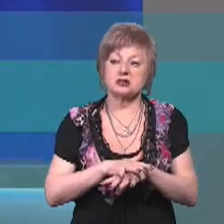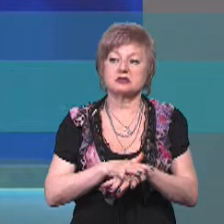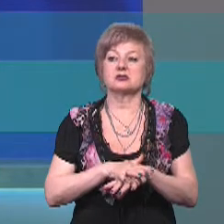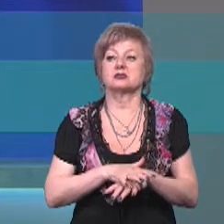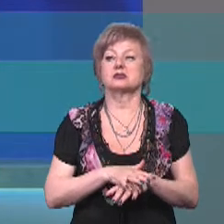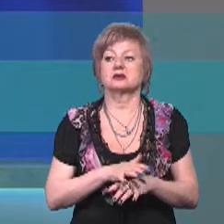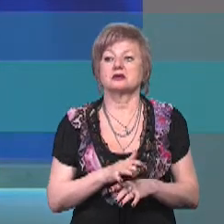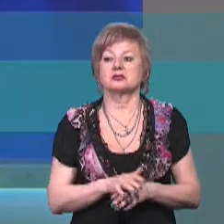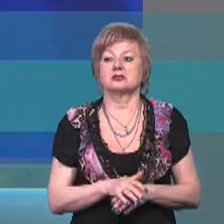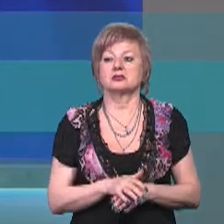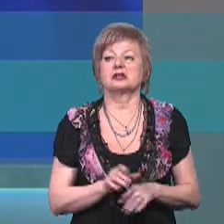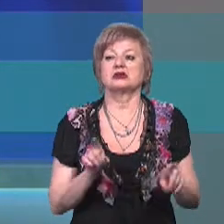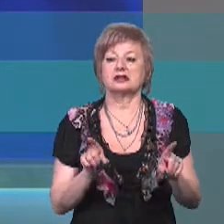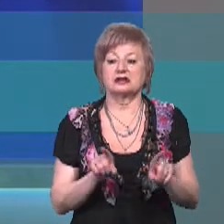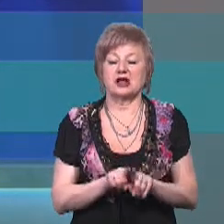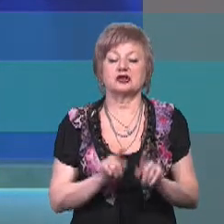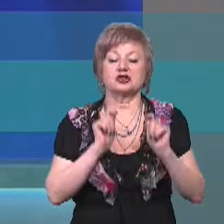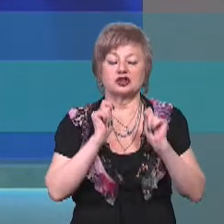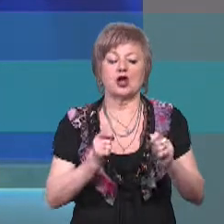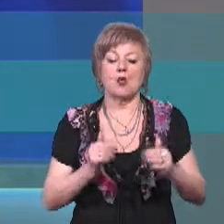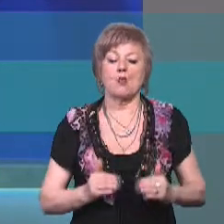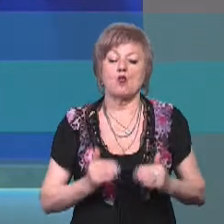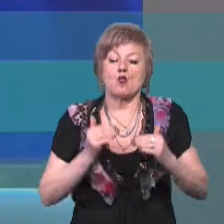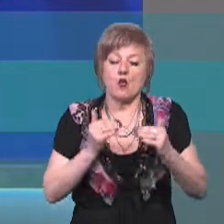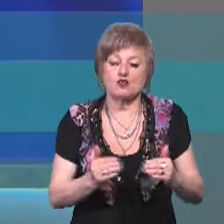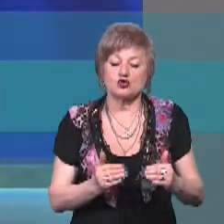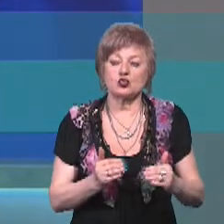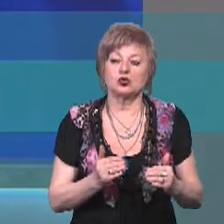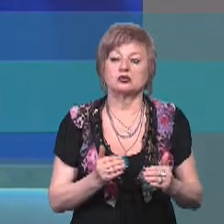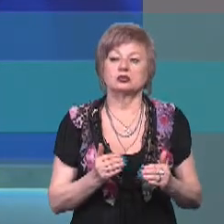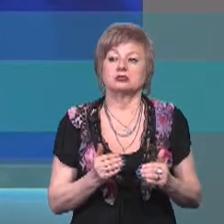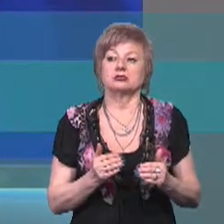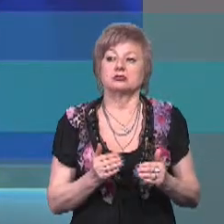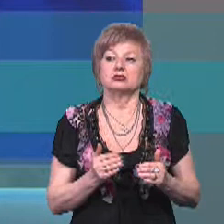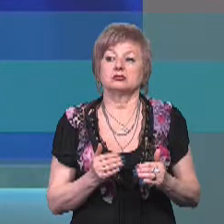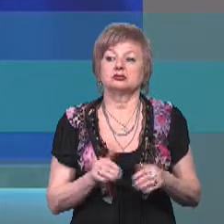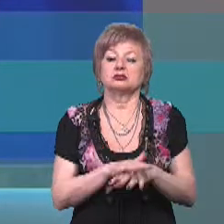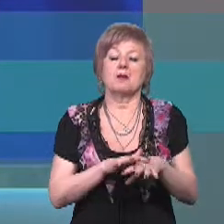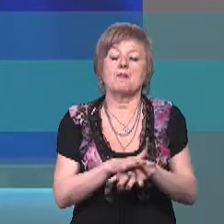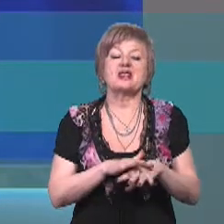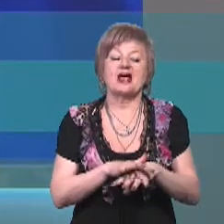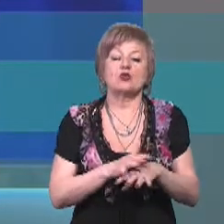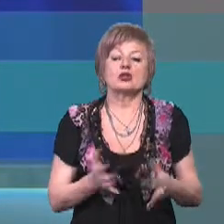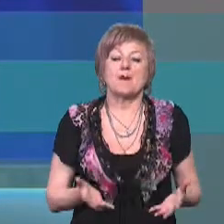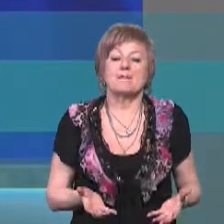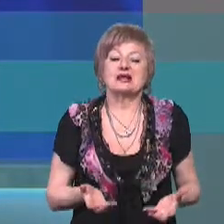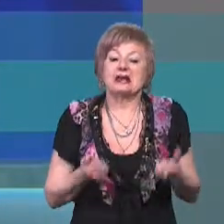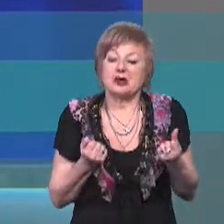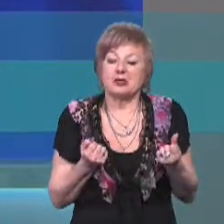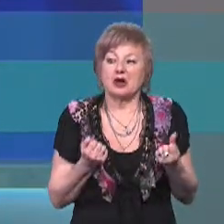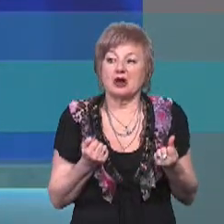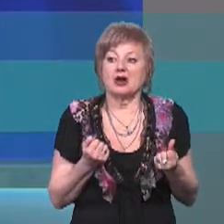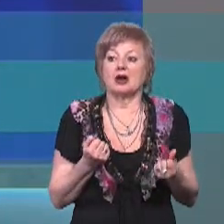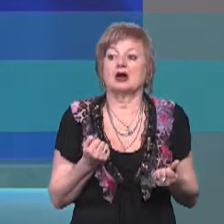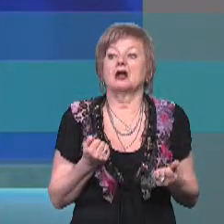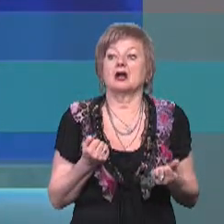також дає поштовх для міжнародної підтримки, тому що якщо це